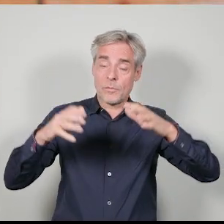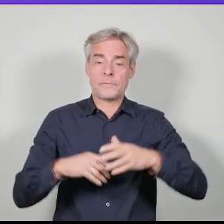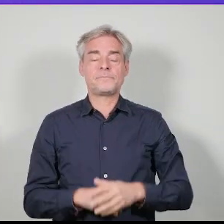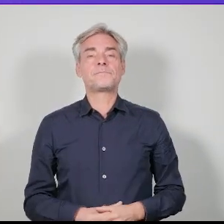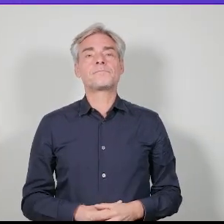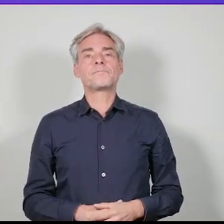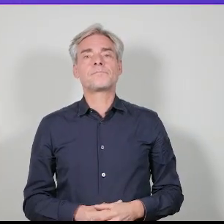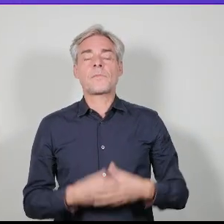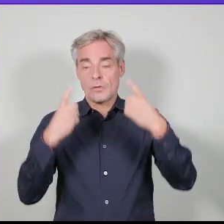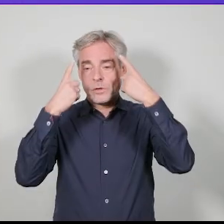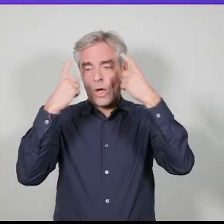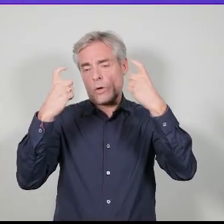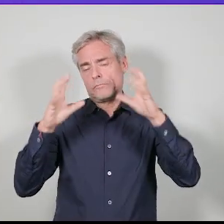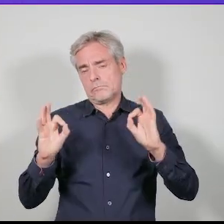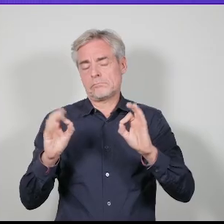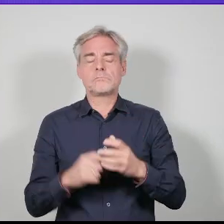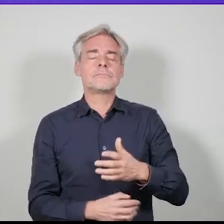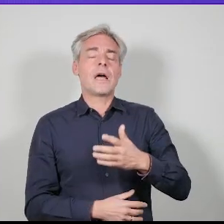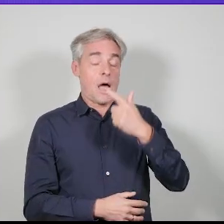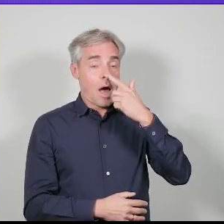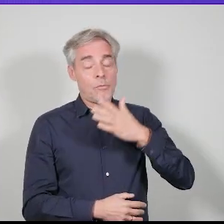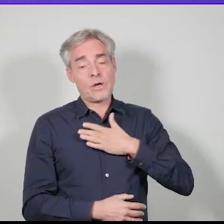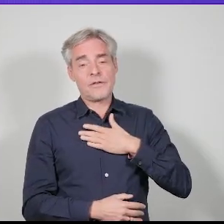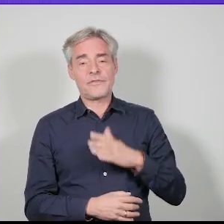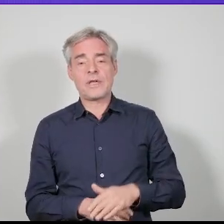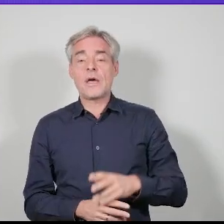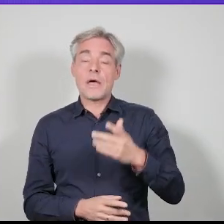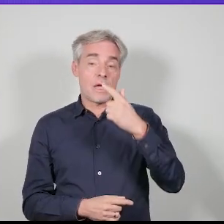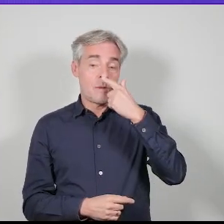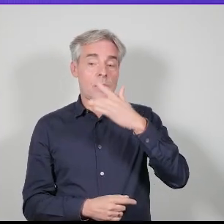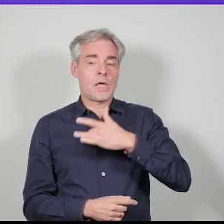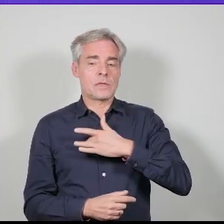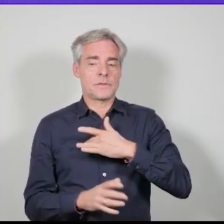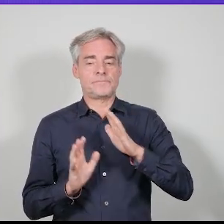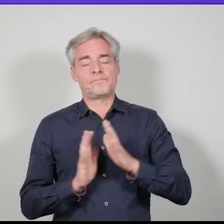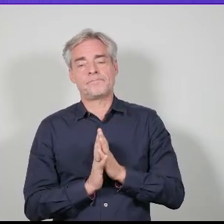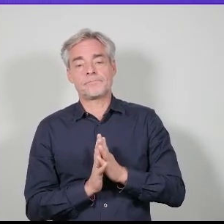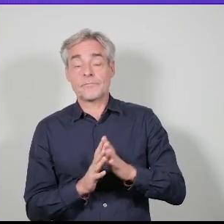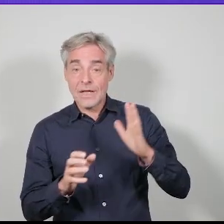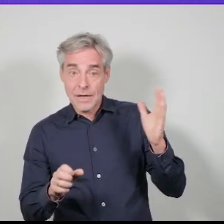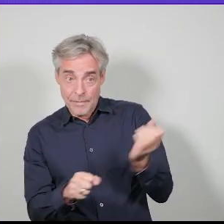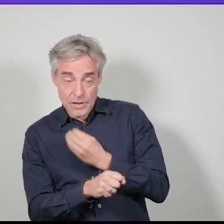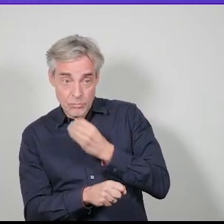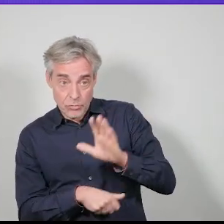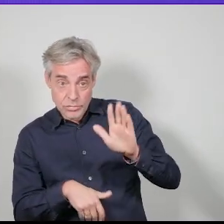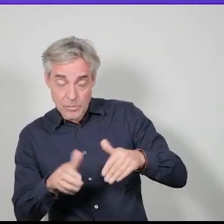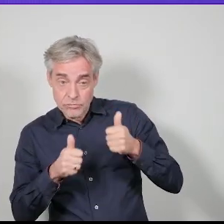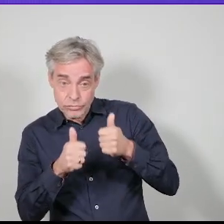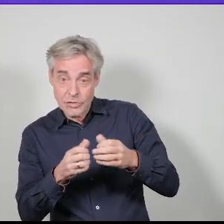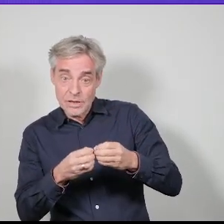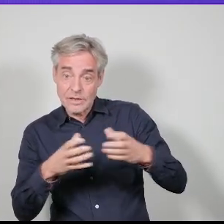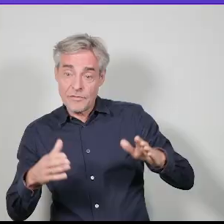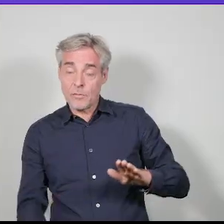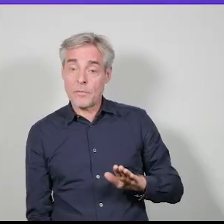Je pense qu'on a envie, enfin nos hypothèses font que si ça réussit et qu'on est toujours dans ces développements et